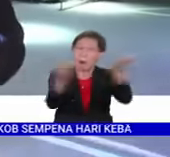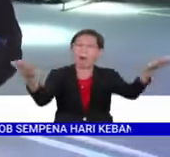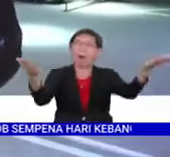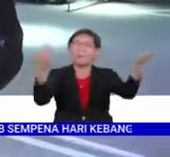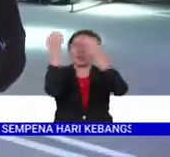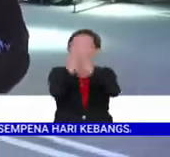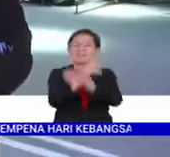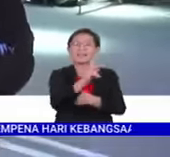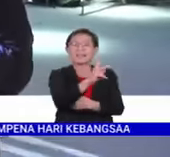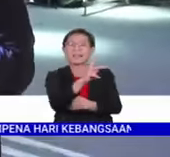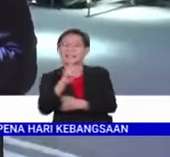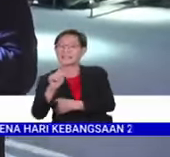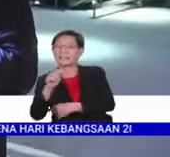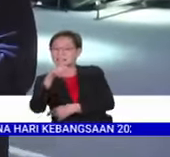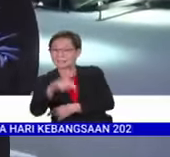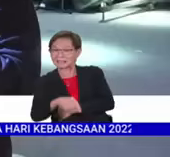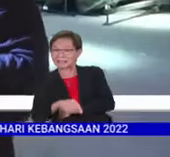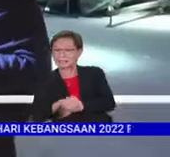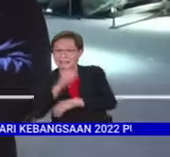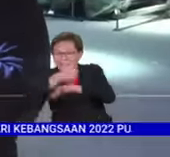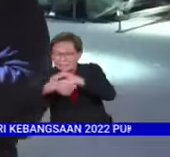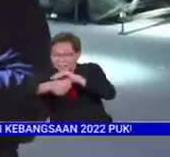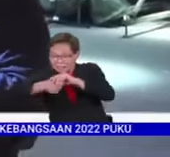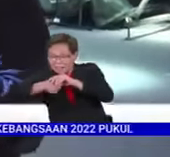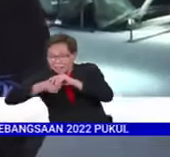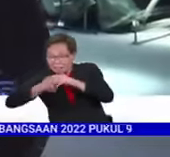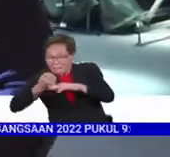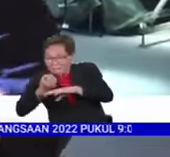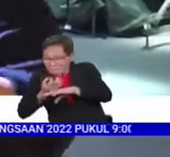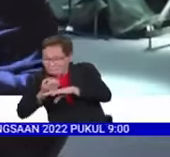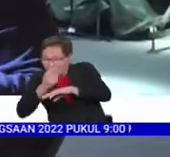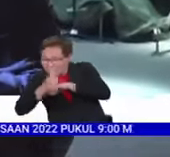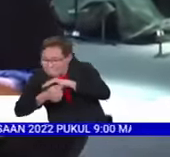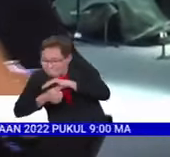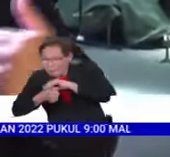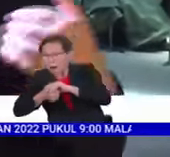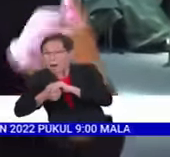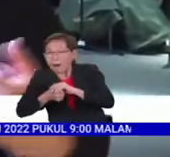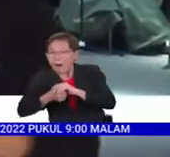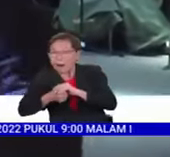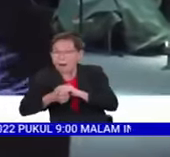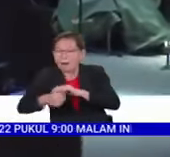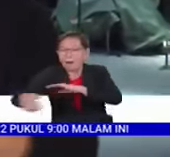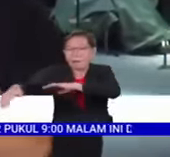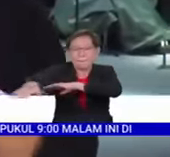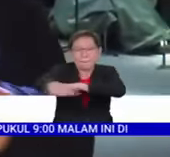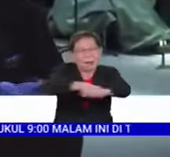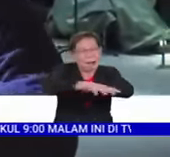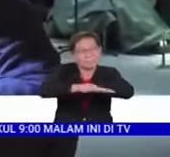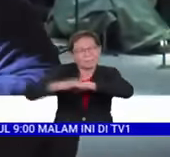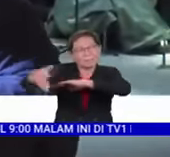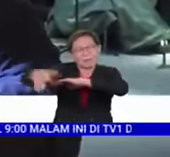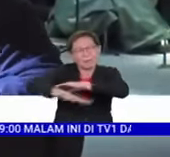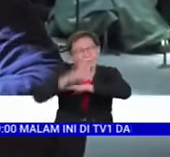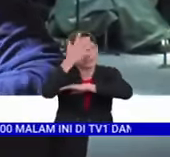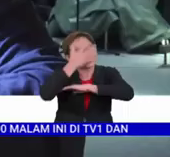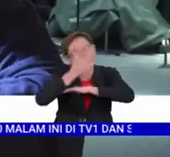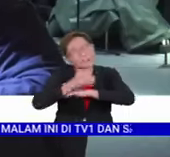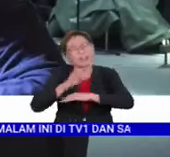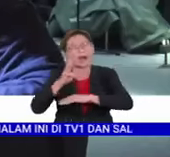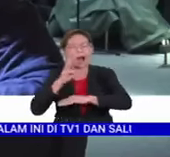umum bahawa Kota Tinggi ini adalah hidden gem ataupun permata yang tersembunyi di mana pantainya cantik, luas dan airnya